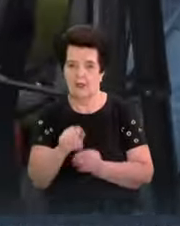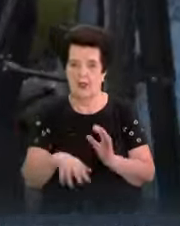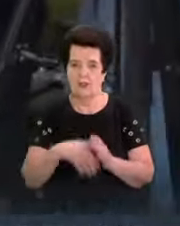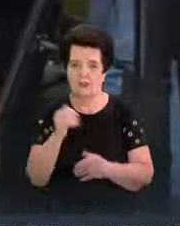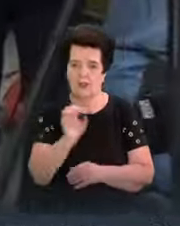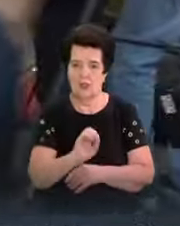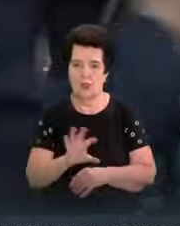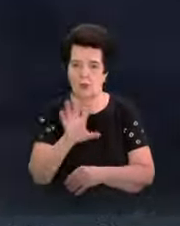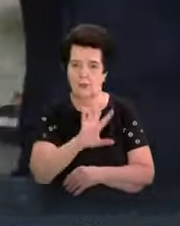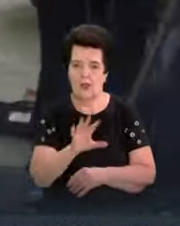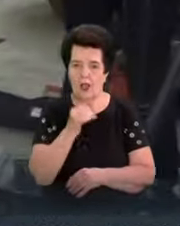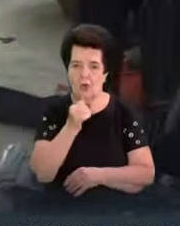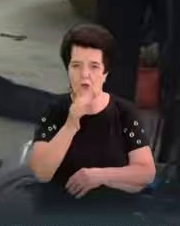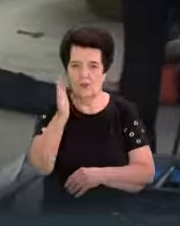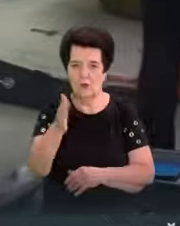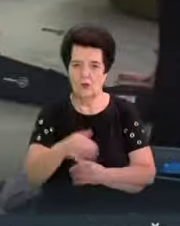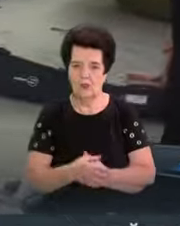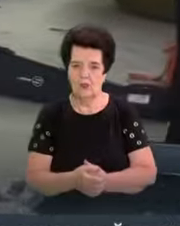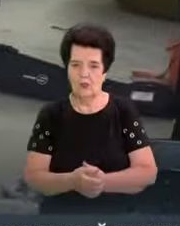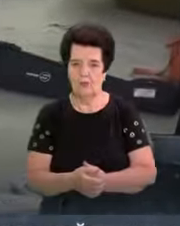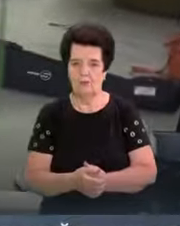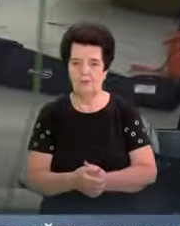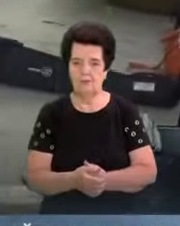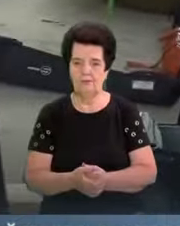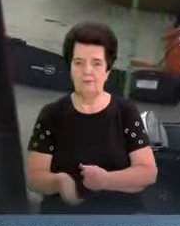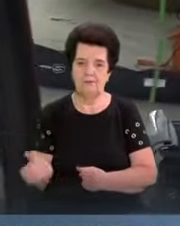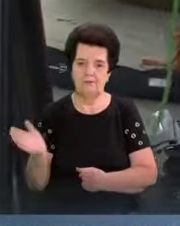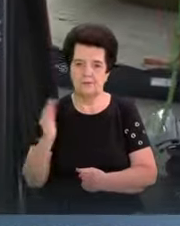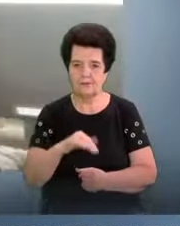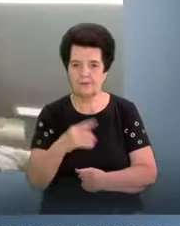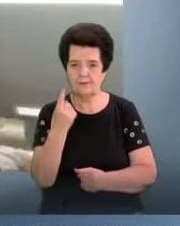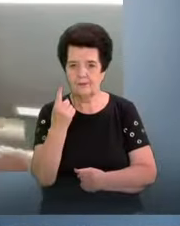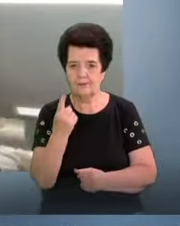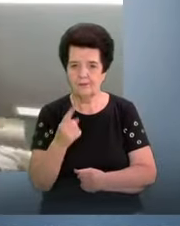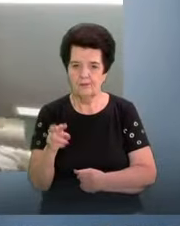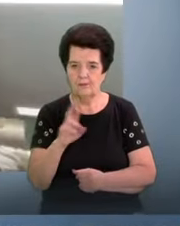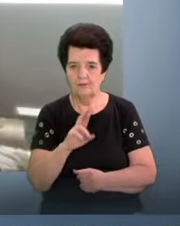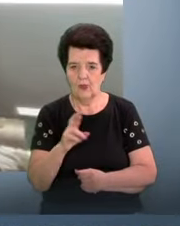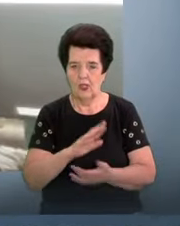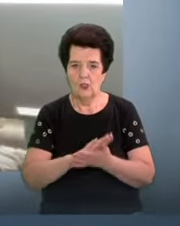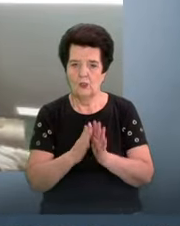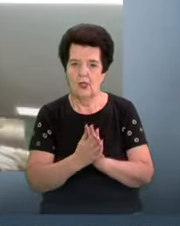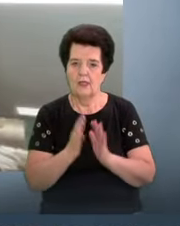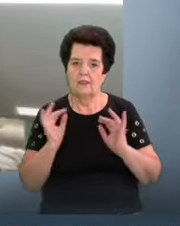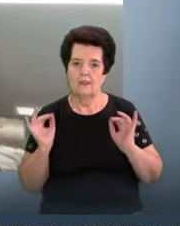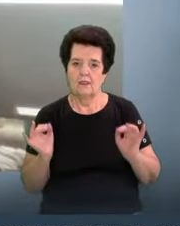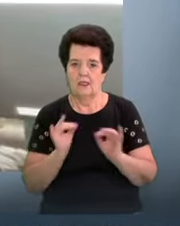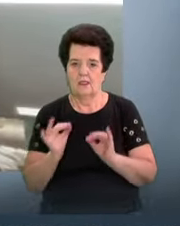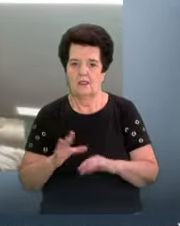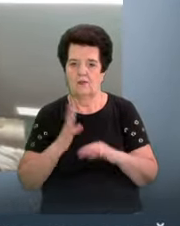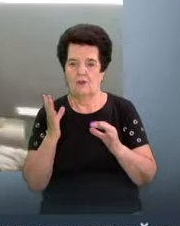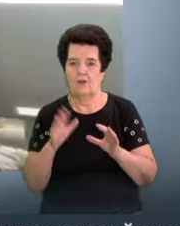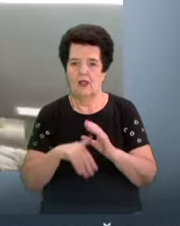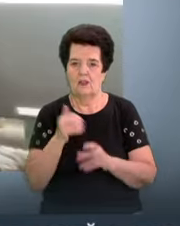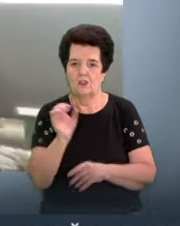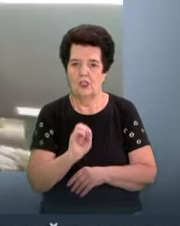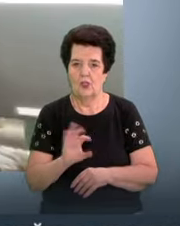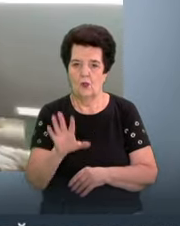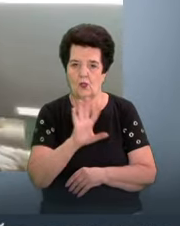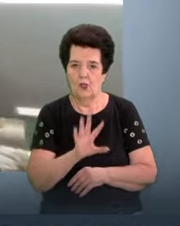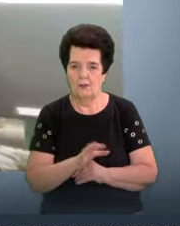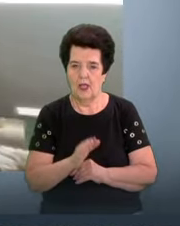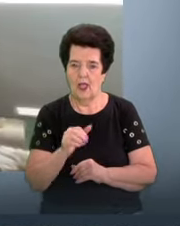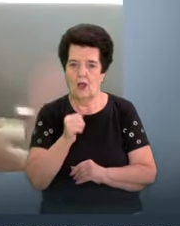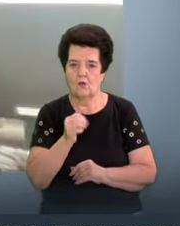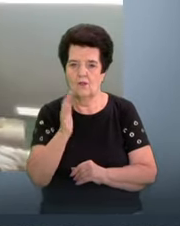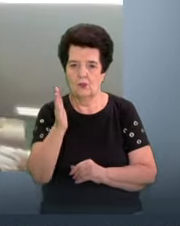alegerile europene de anul viitor. După 1 ianuarie, situația va deveni și mai interesantă, pentru că alegerile europene de anul